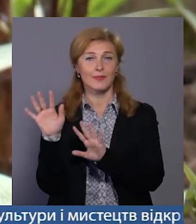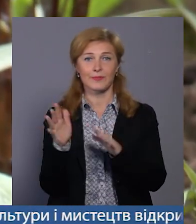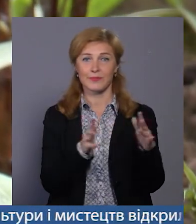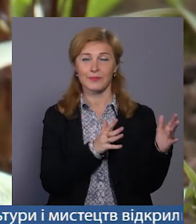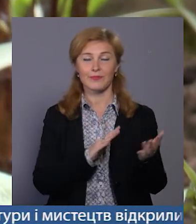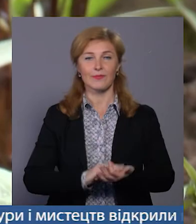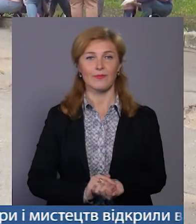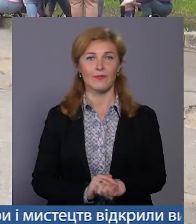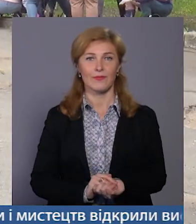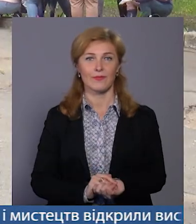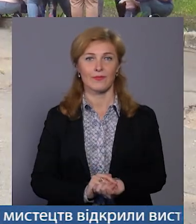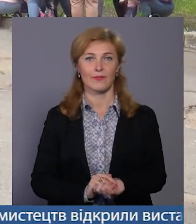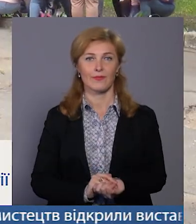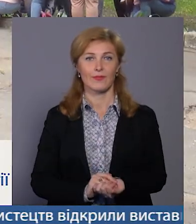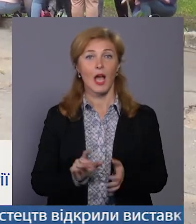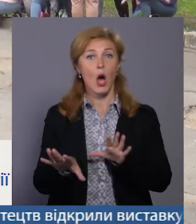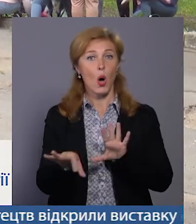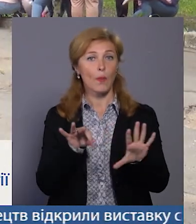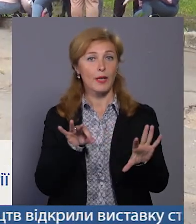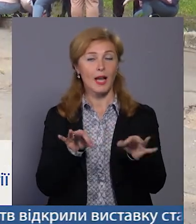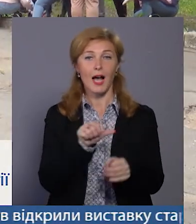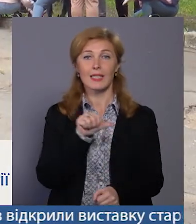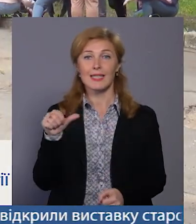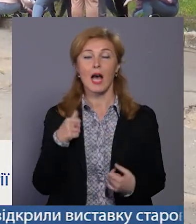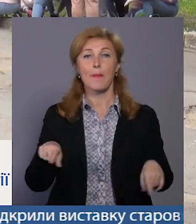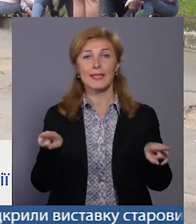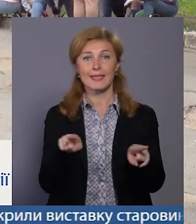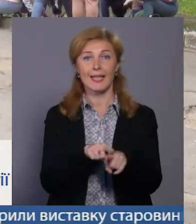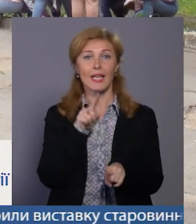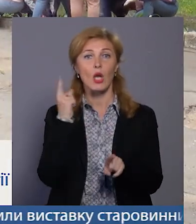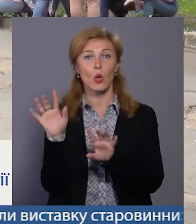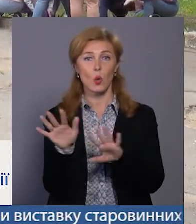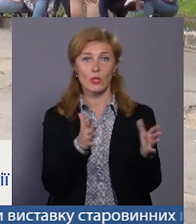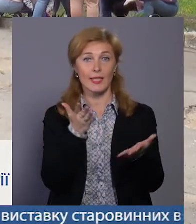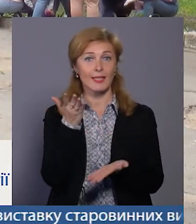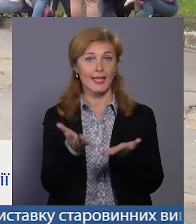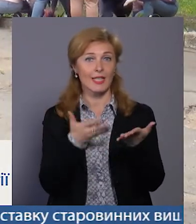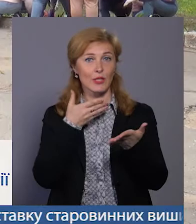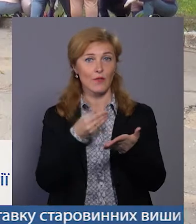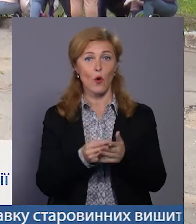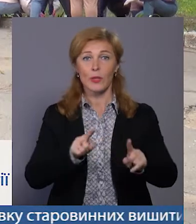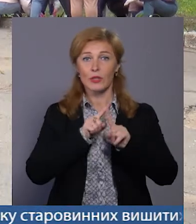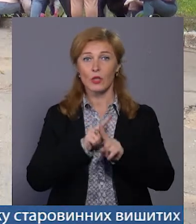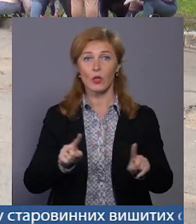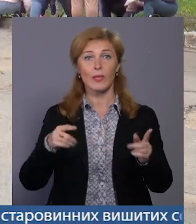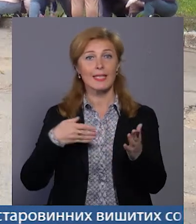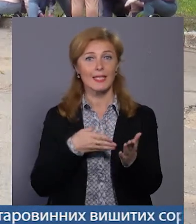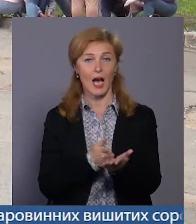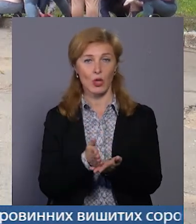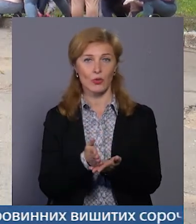спіреї та вийгели. Обирали саме такі рослини, які своїми декоративними якостями